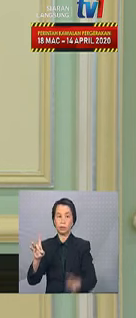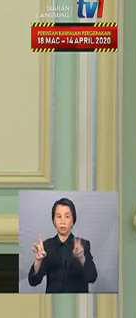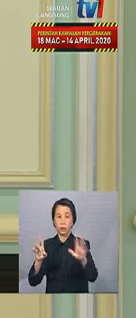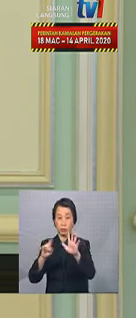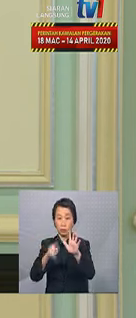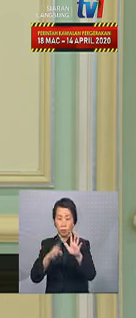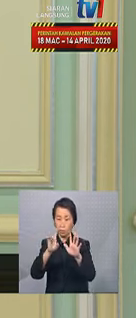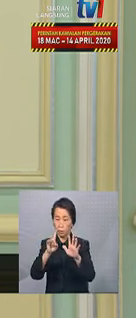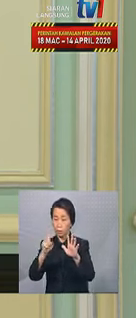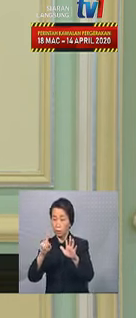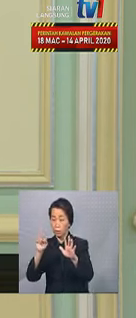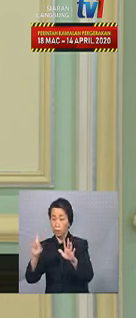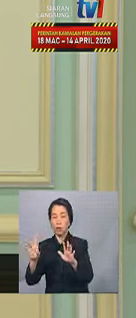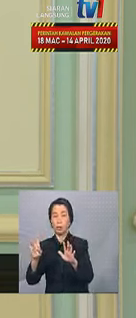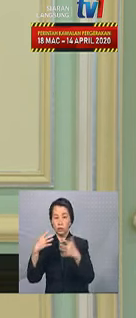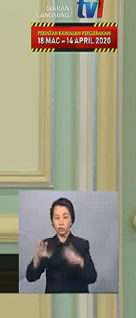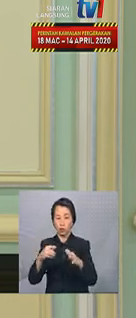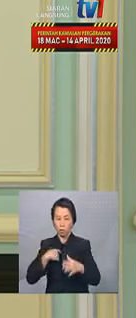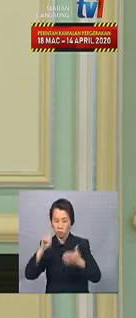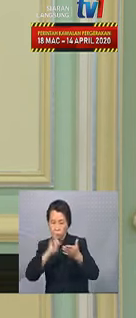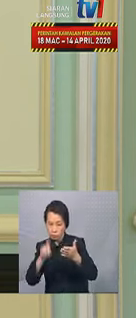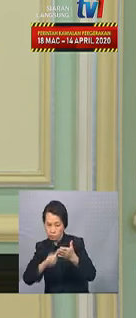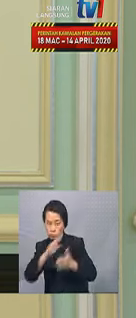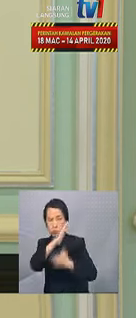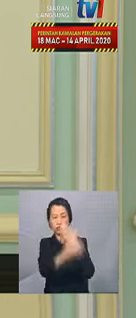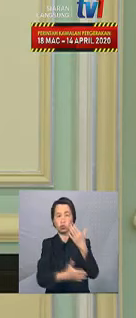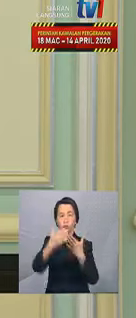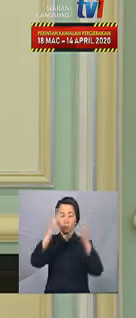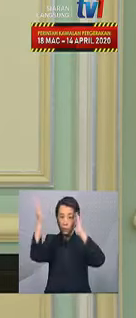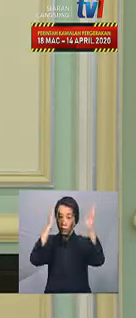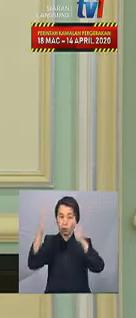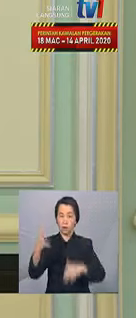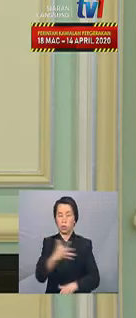pemeriksaan mengejut telah diadakan di seluruh negara dan sebanyak